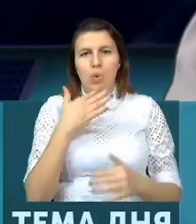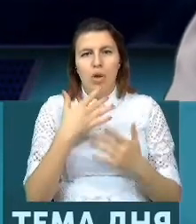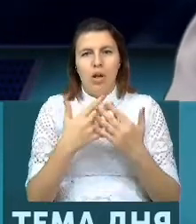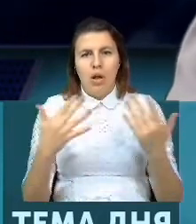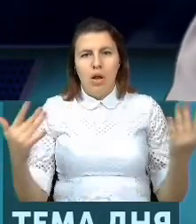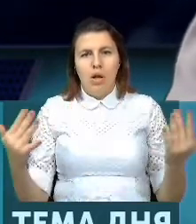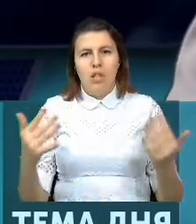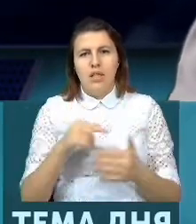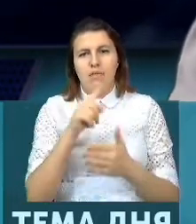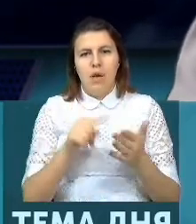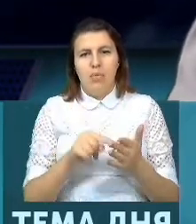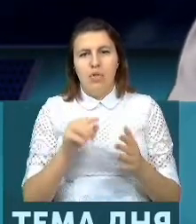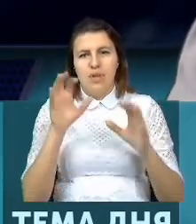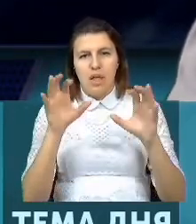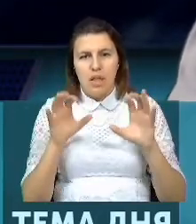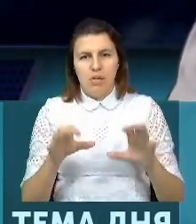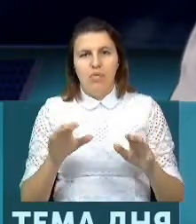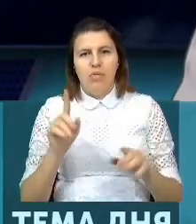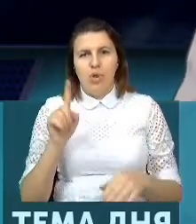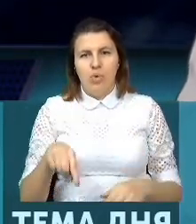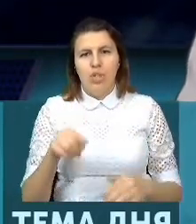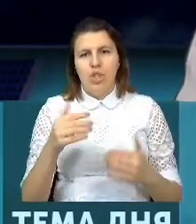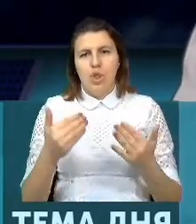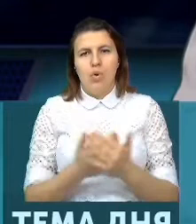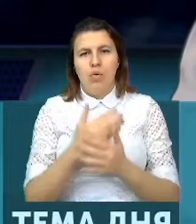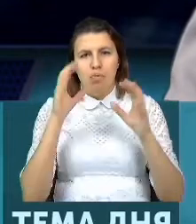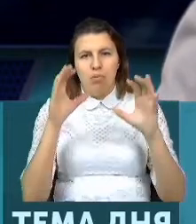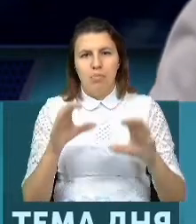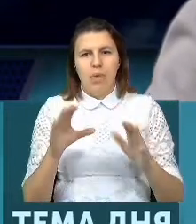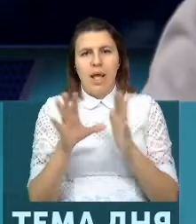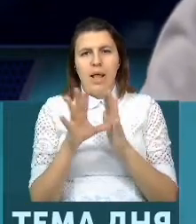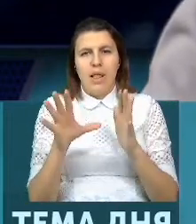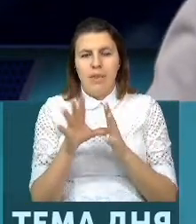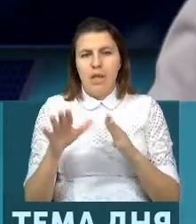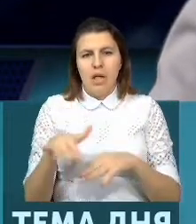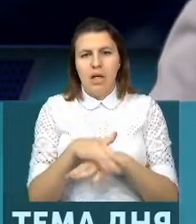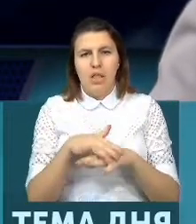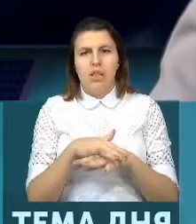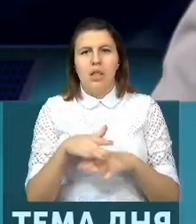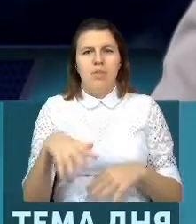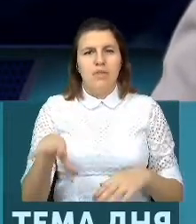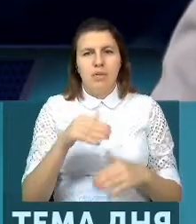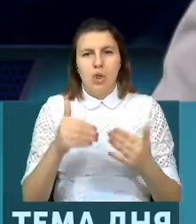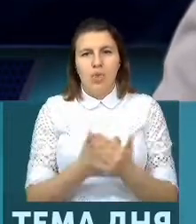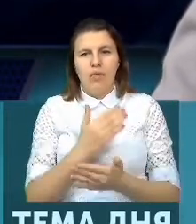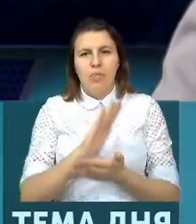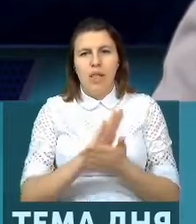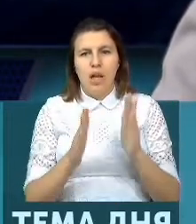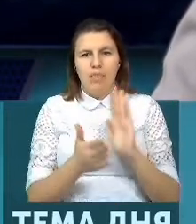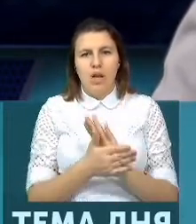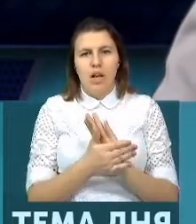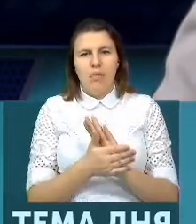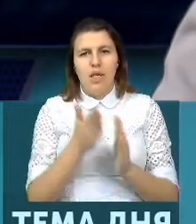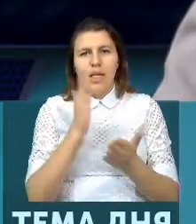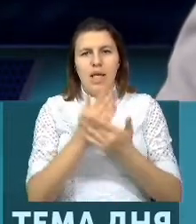законодательстве, в том числе с новым законом, вернее, энергорынком и всеми новыми договорами. Там есть